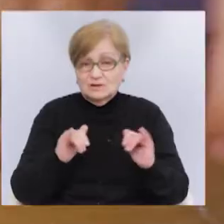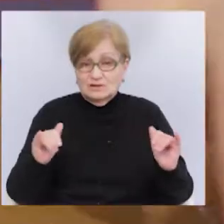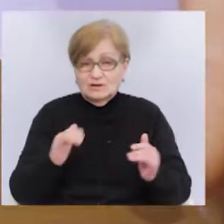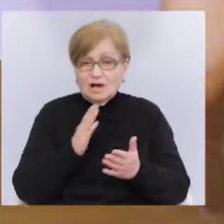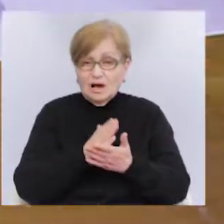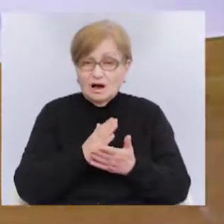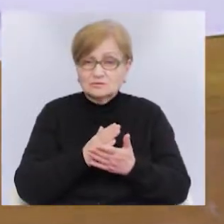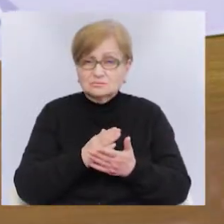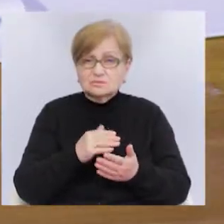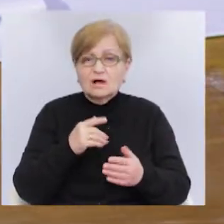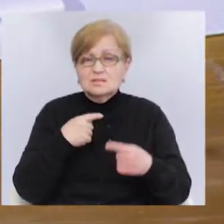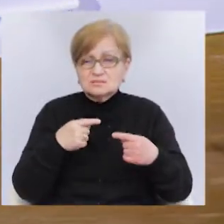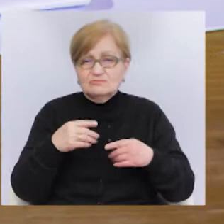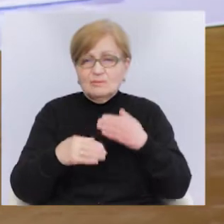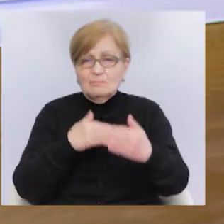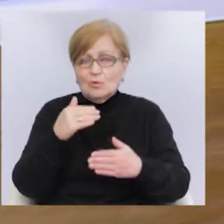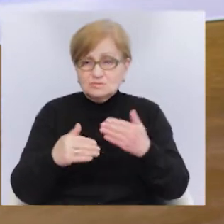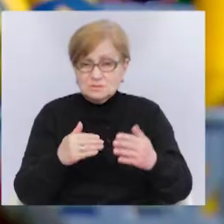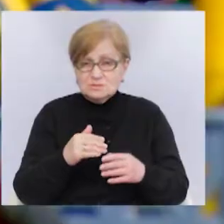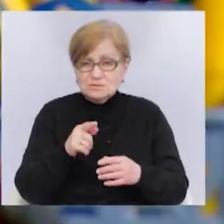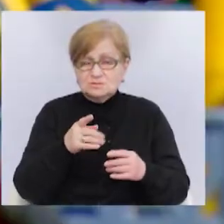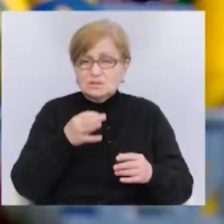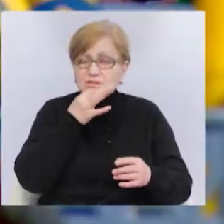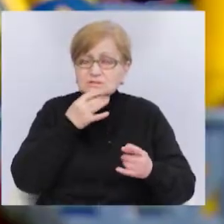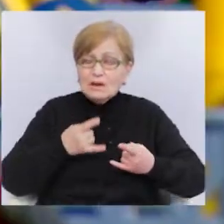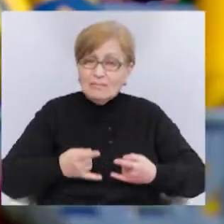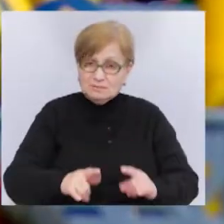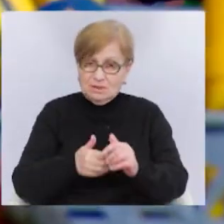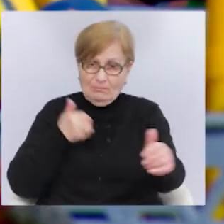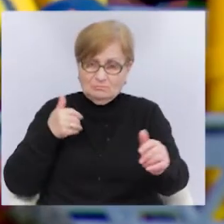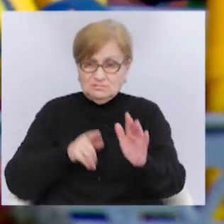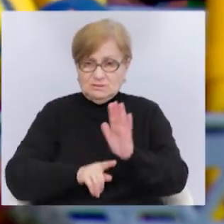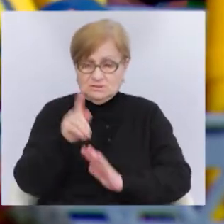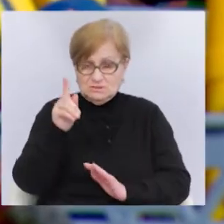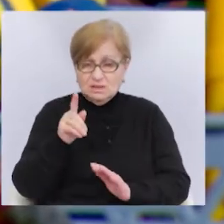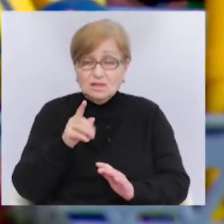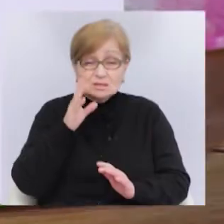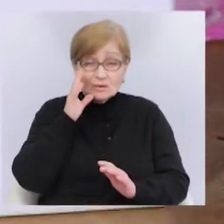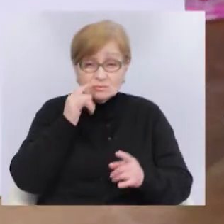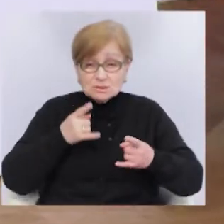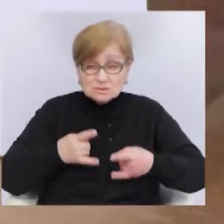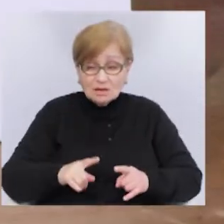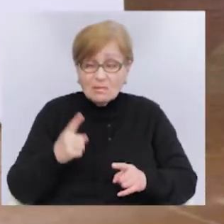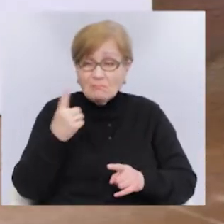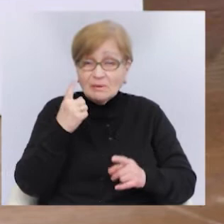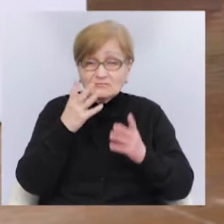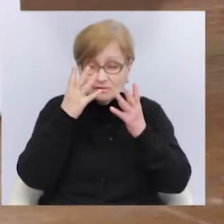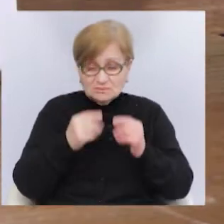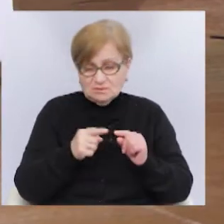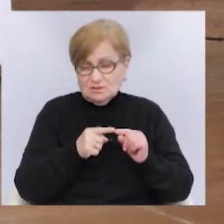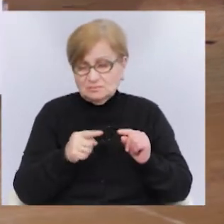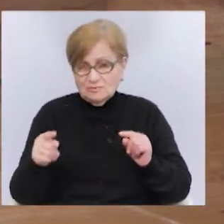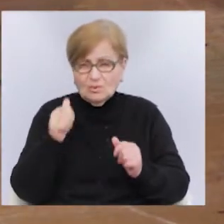პროცესი, რომელსაც საფუძველი ეყრება დაბადებამდე და შემდეგ ყველა მომენტი დაბადების დღიდან. პირველი